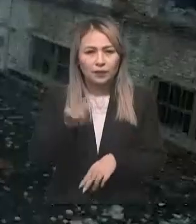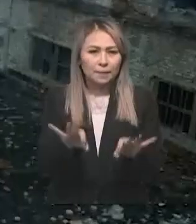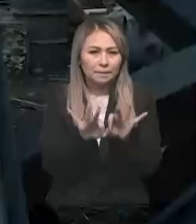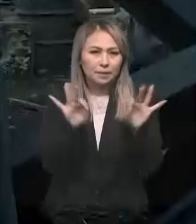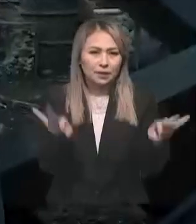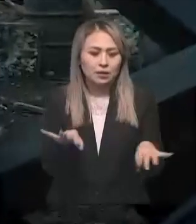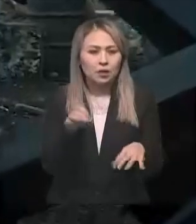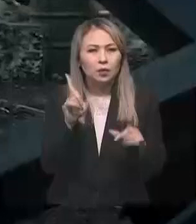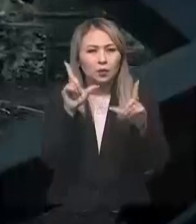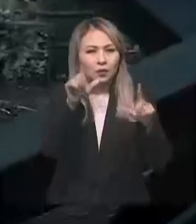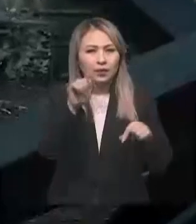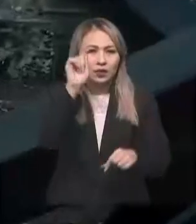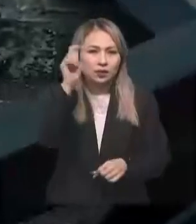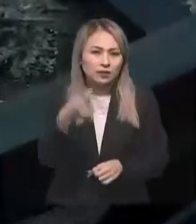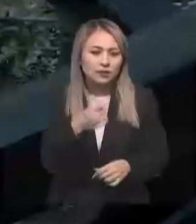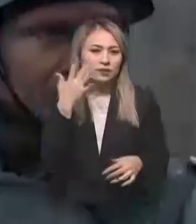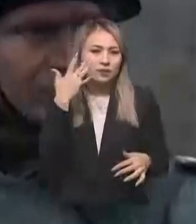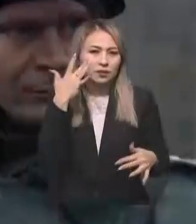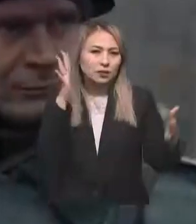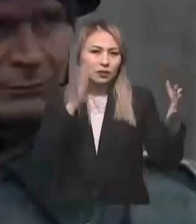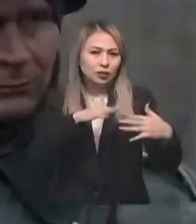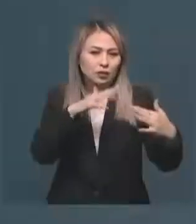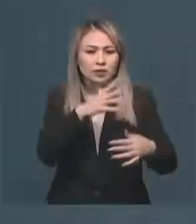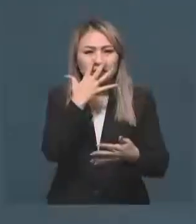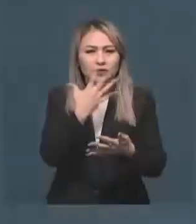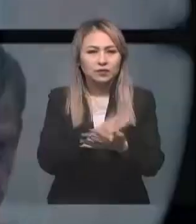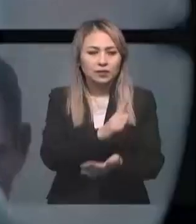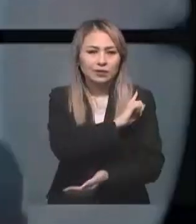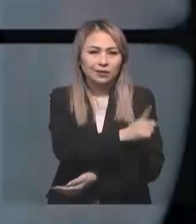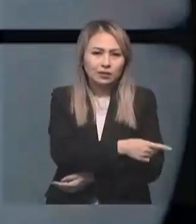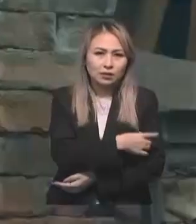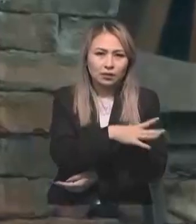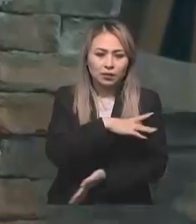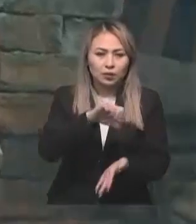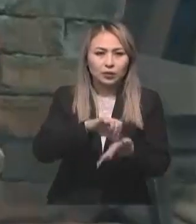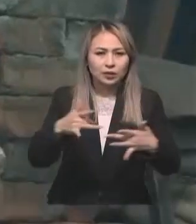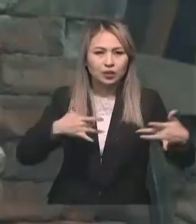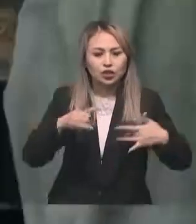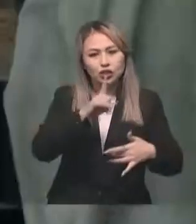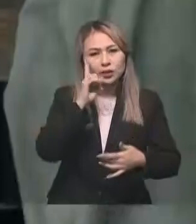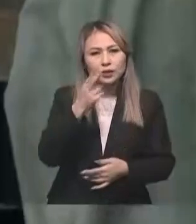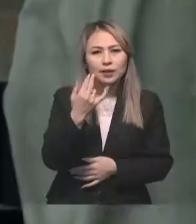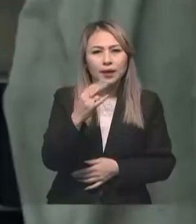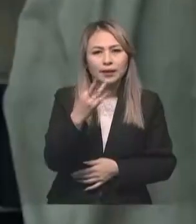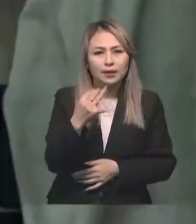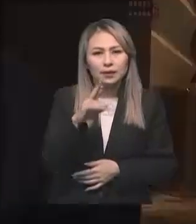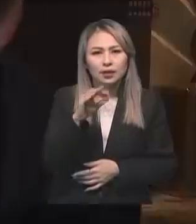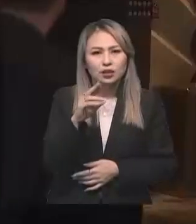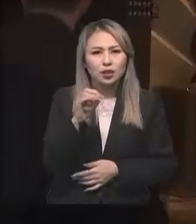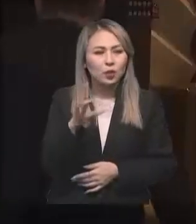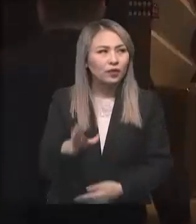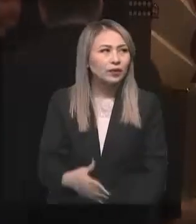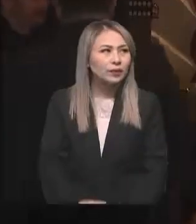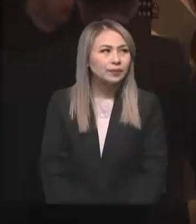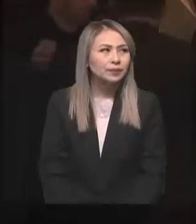жеткенде соғысқа аттанып, кескілескен шайқастарда ерлік танытады. Басты кейіпкер Қасым Мұқашевтың ролін жас актер Данияр Тәженов ойнайды. У